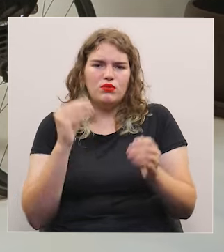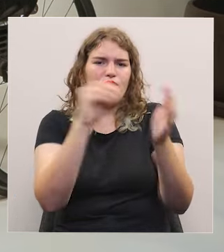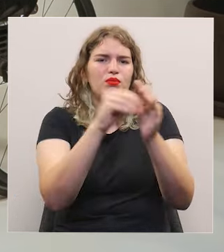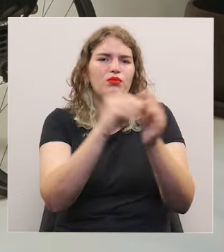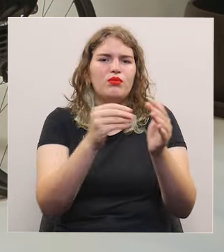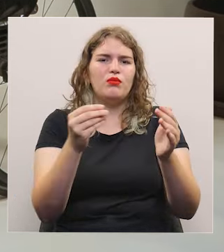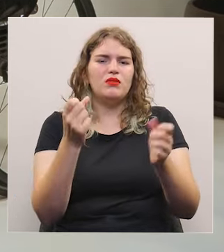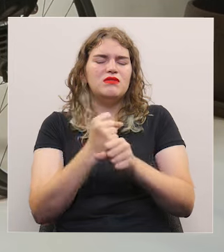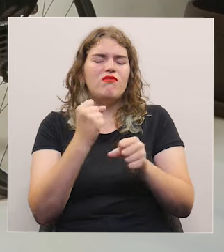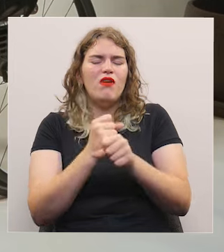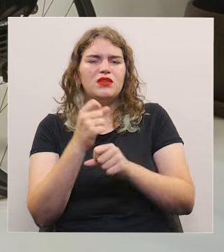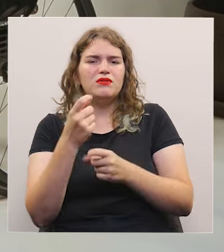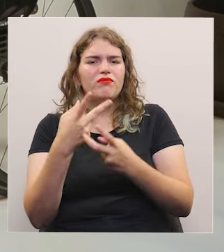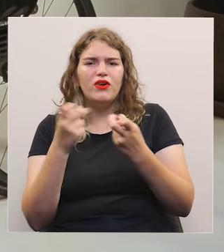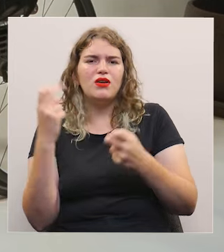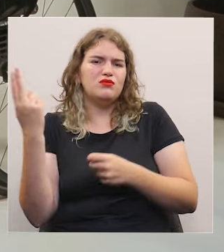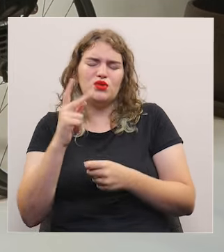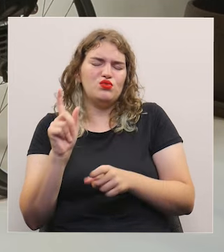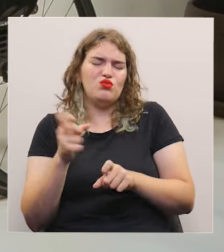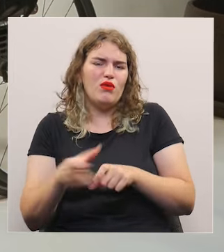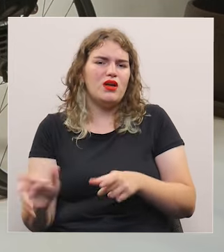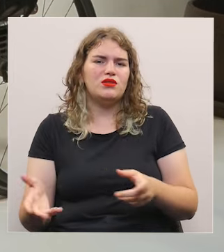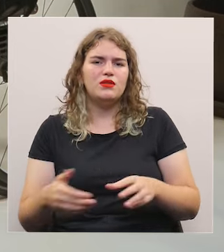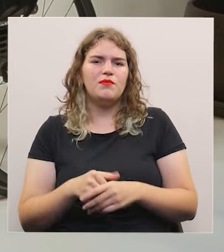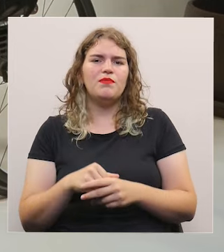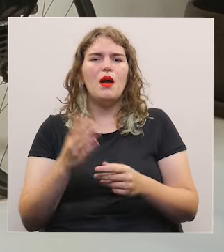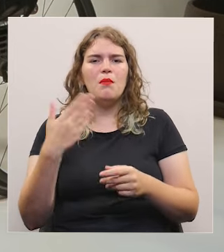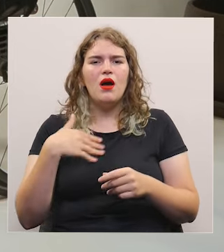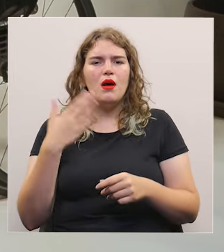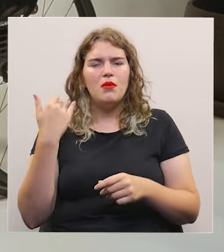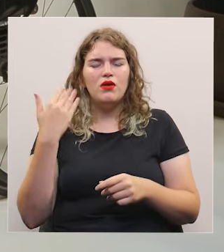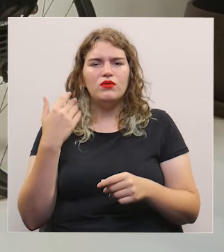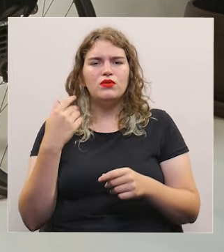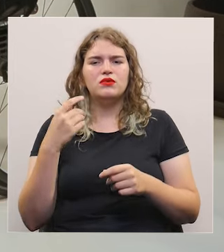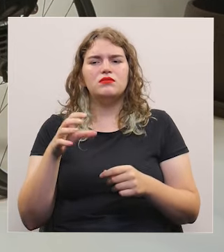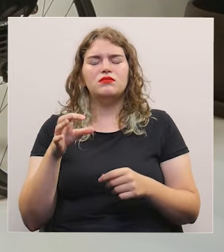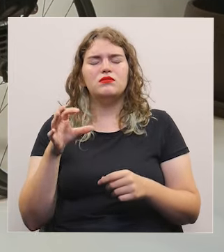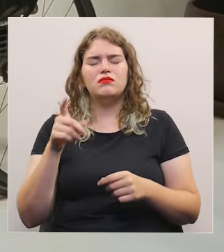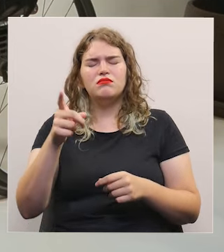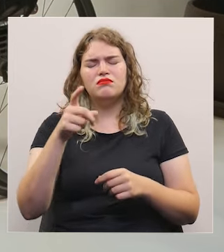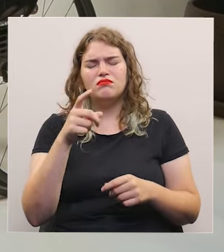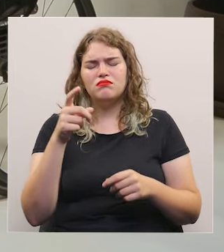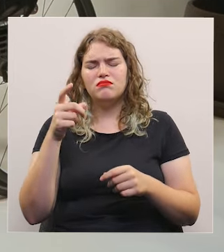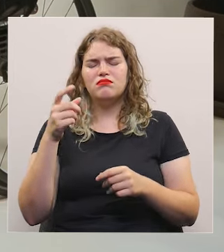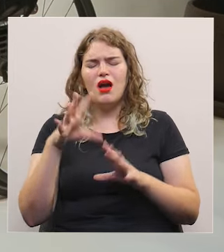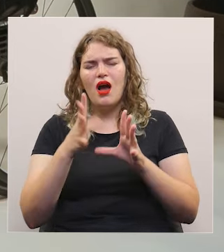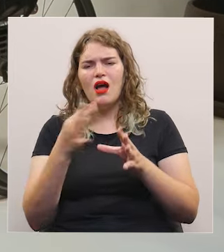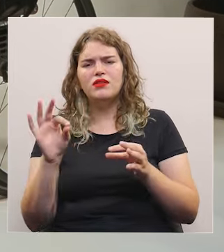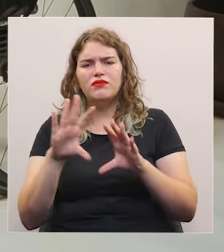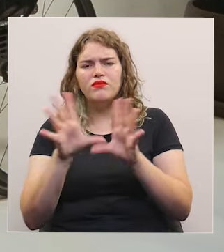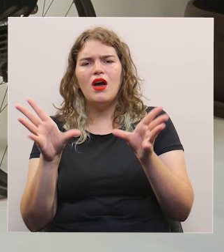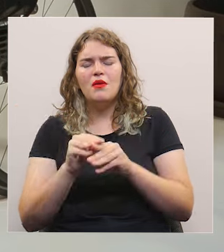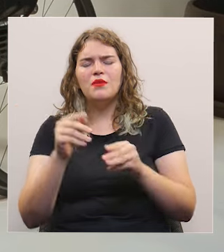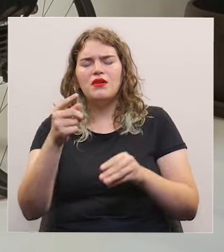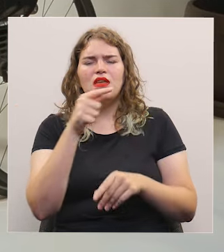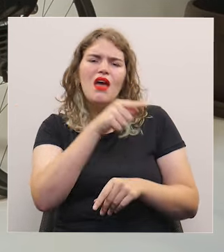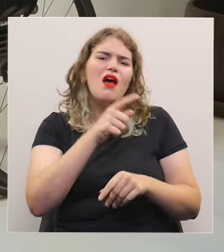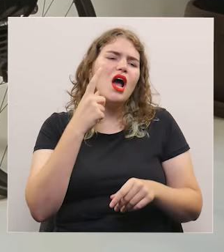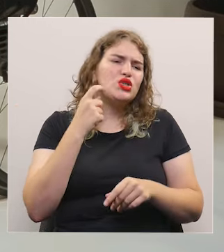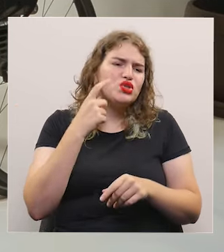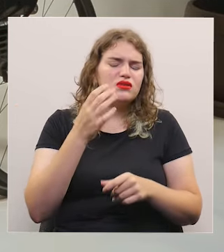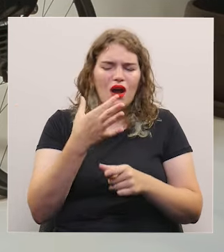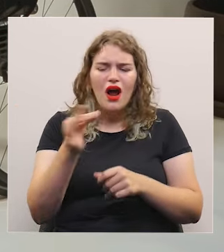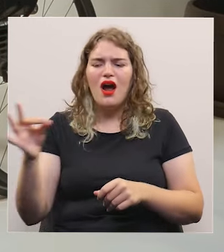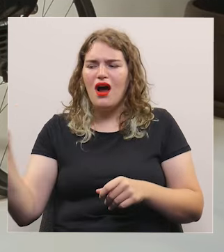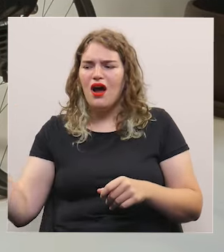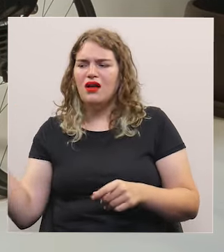cu nimic. Nu se poate. Da, cum ziceam, am avut înaintea voastră o altă familie, am încercat, el a încercat cu droguri, cu alcool, cu ce n-a încercat, dar